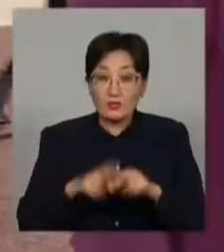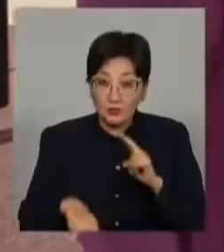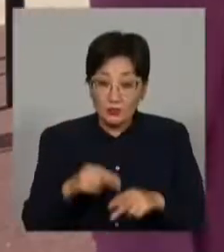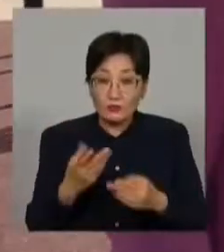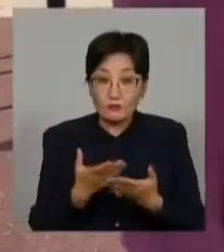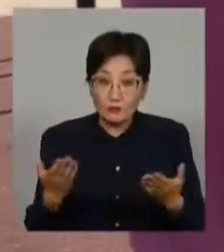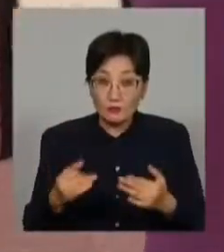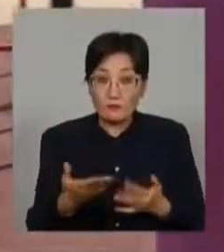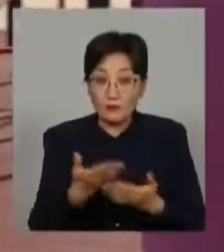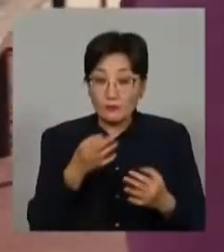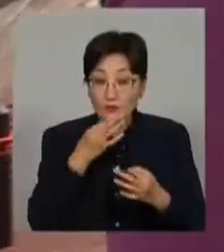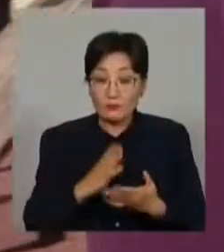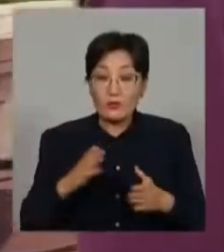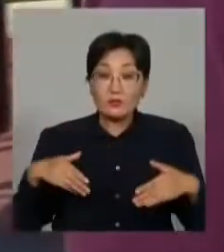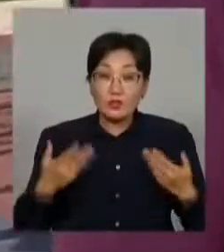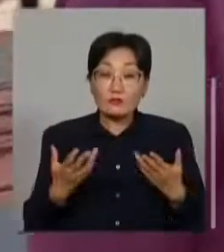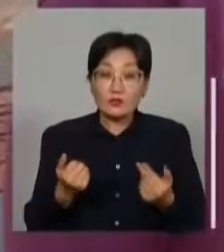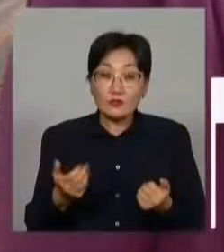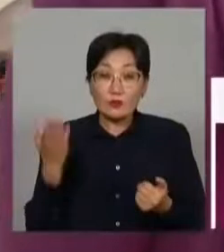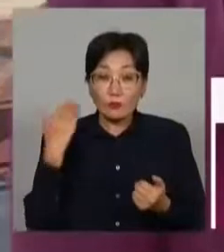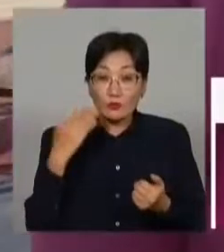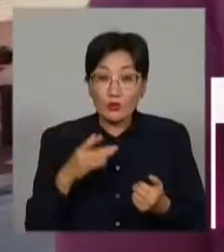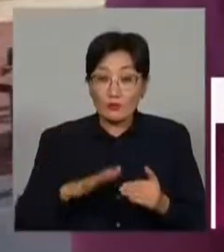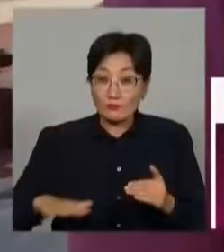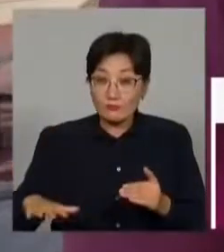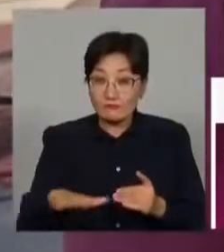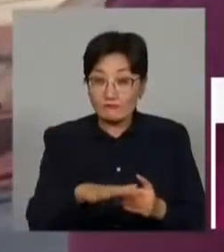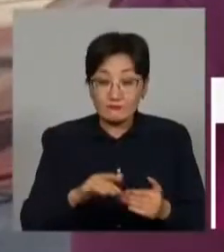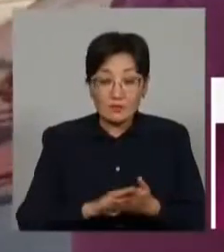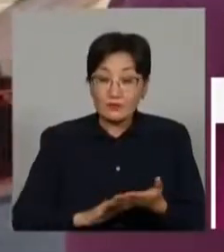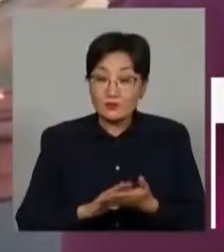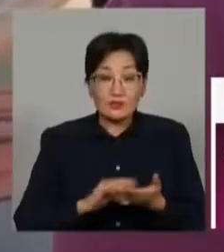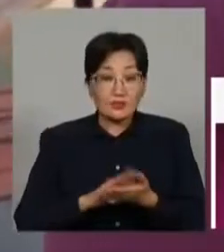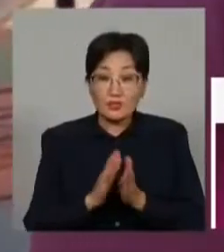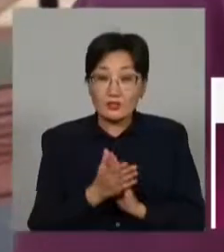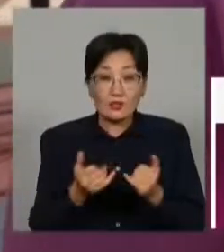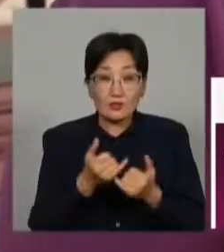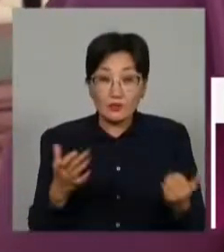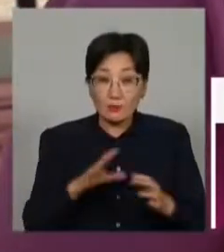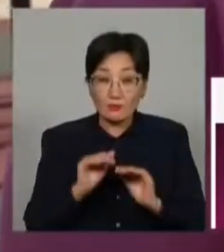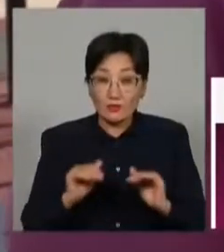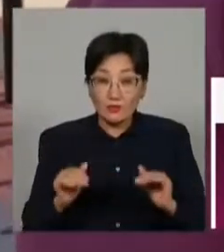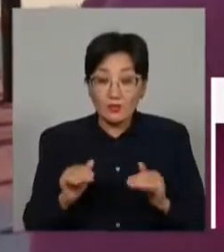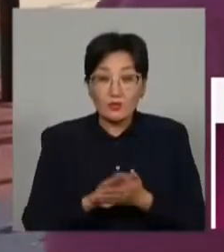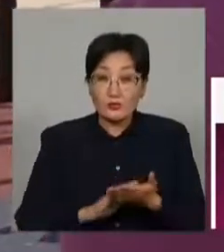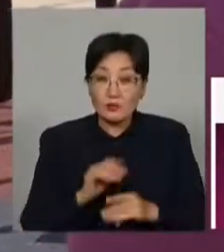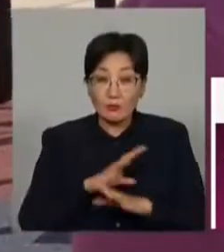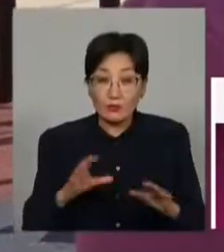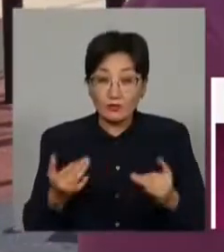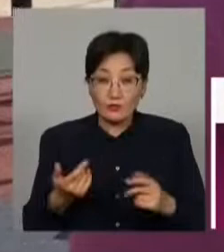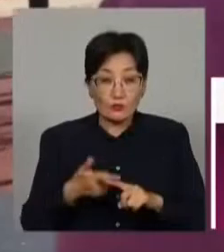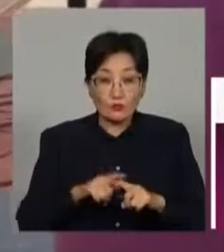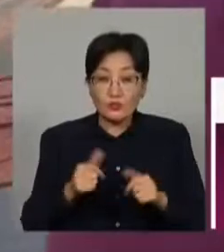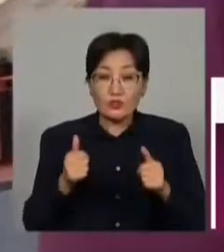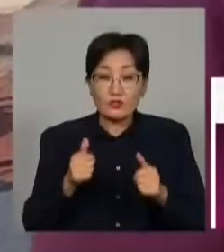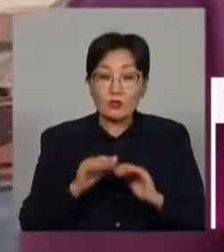ма? Сәлеметсіз бе? Я, бұрын бұл жерде ешқандай бұндай жағдайлар жасалмаған еді балаларға. Қазір өте жақсы, керемет,